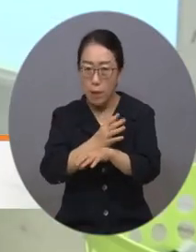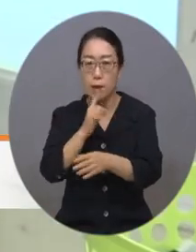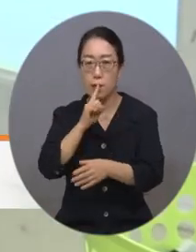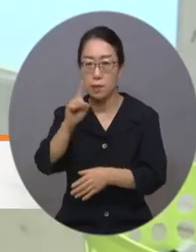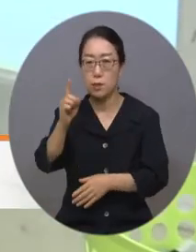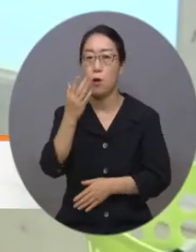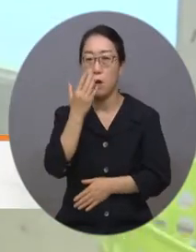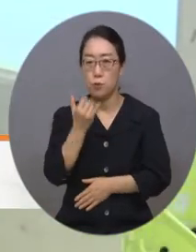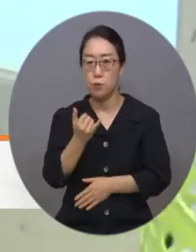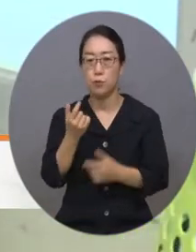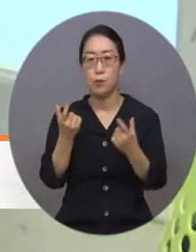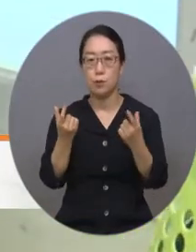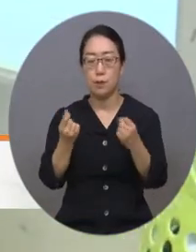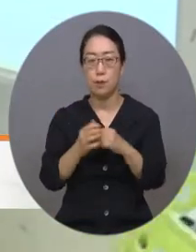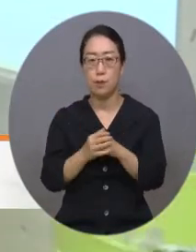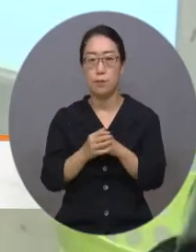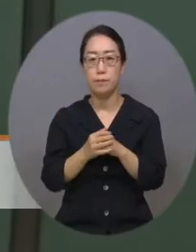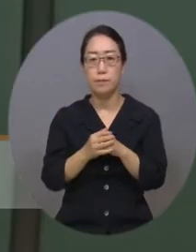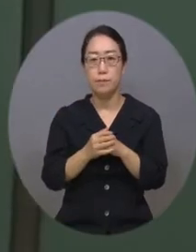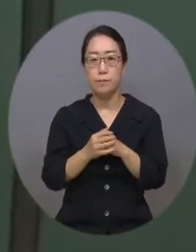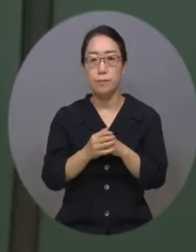내용을 담고 있습니다